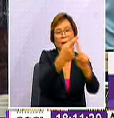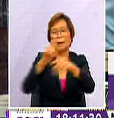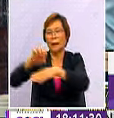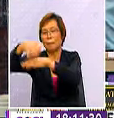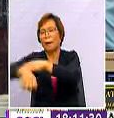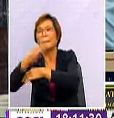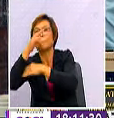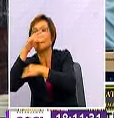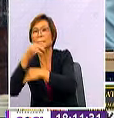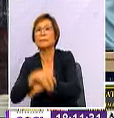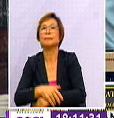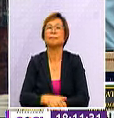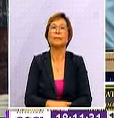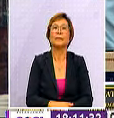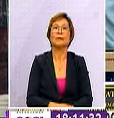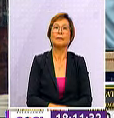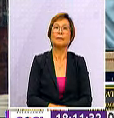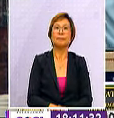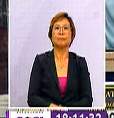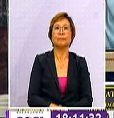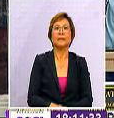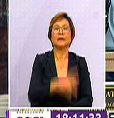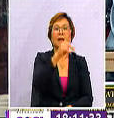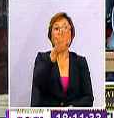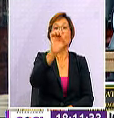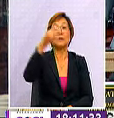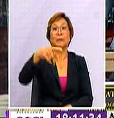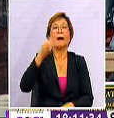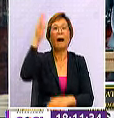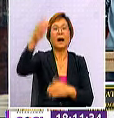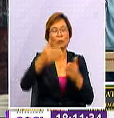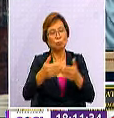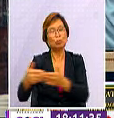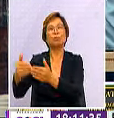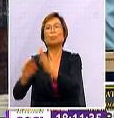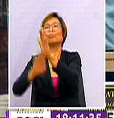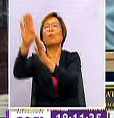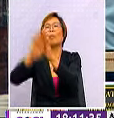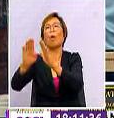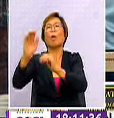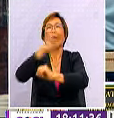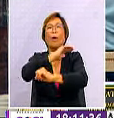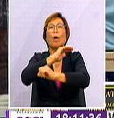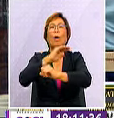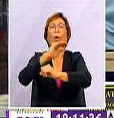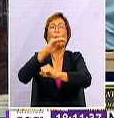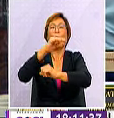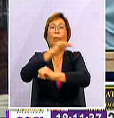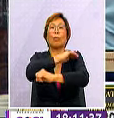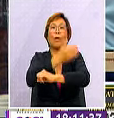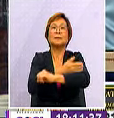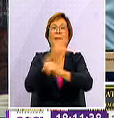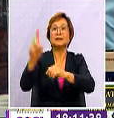Jus, Melaka. Selanjutnya, KWSP akan meneruskan pembangunan Kuasa Damansara dengan